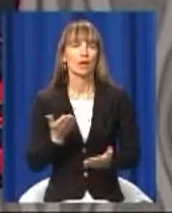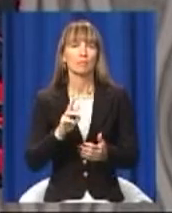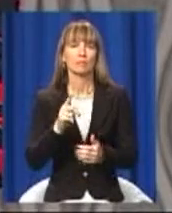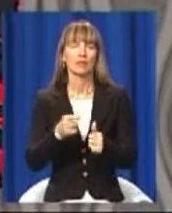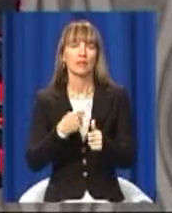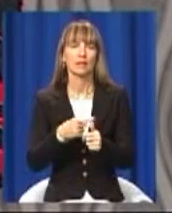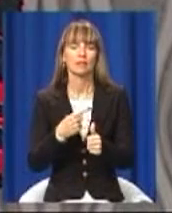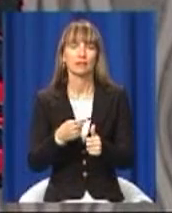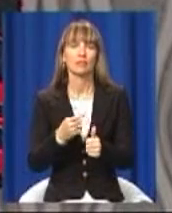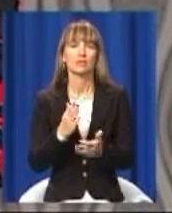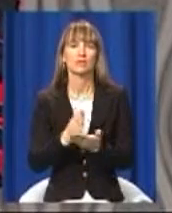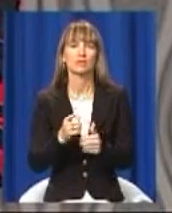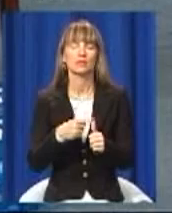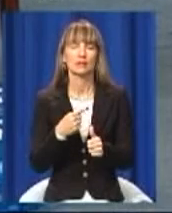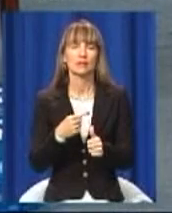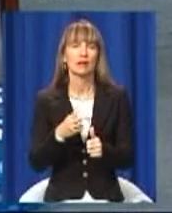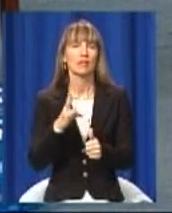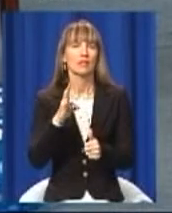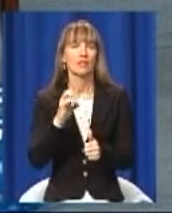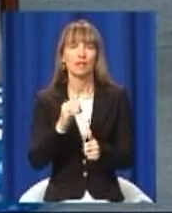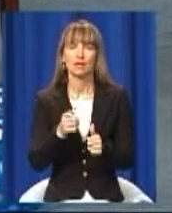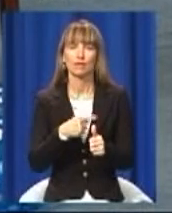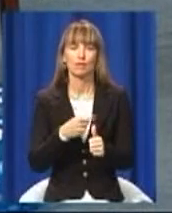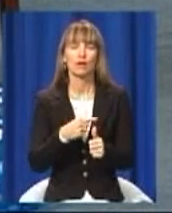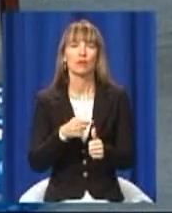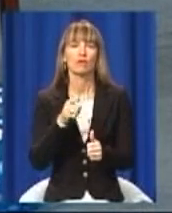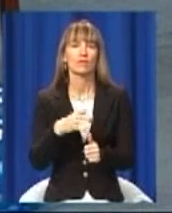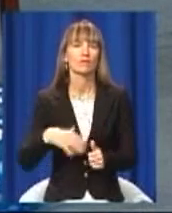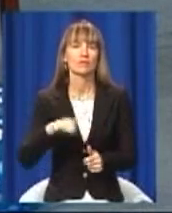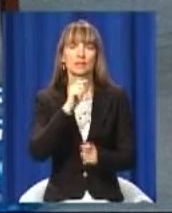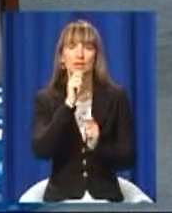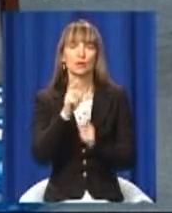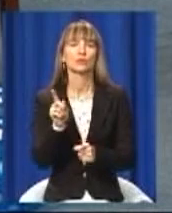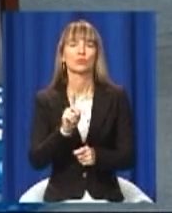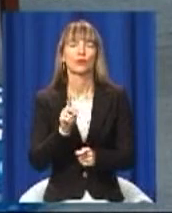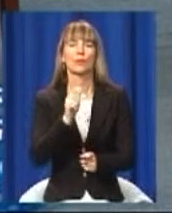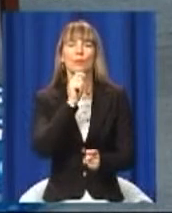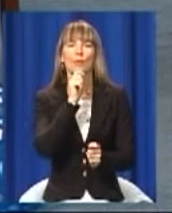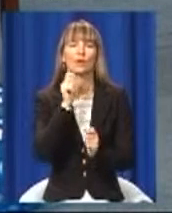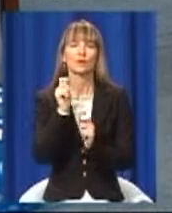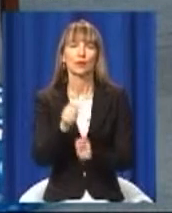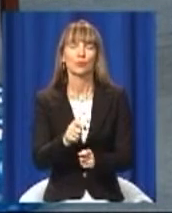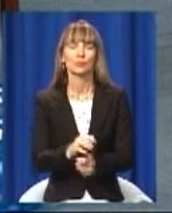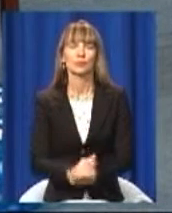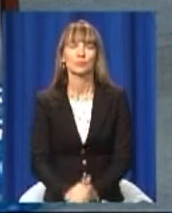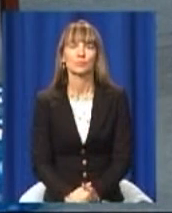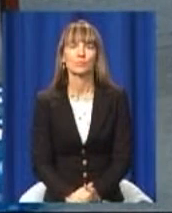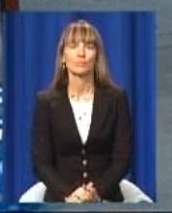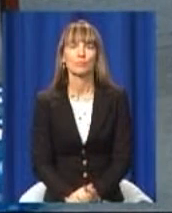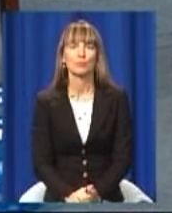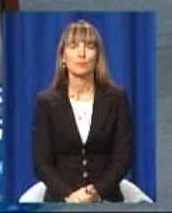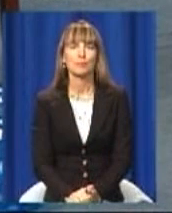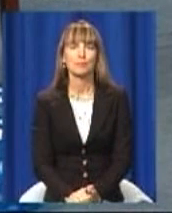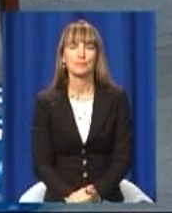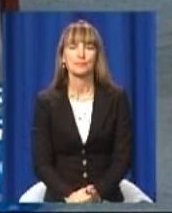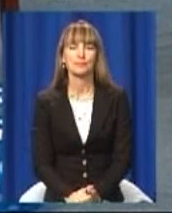би там назву їх не іменували наші люди, вони всі дарують що? Подарунки. Так. Ну і, власне, хочеться дізнатися більше